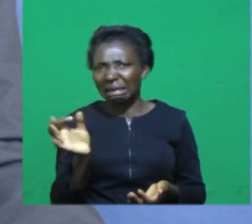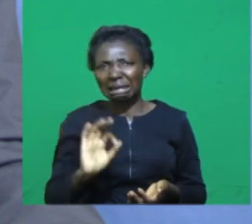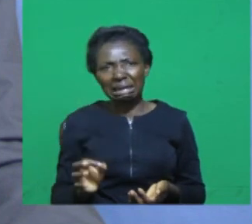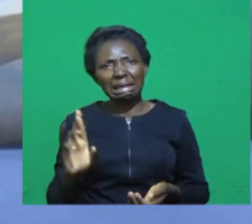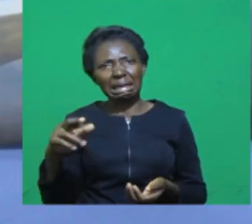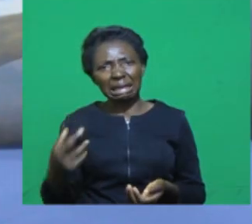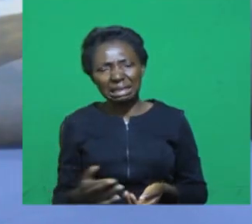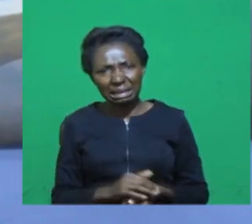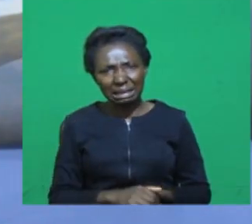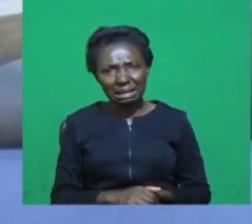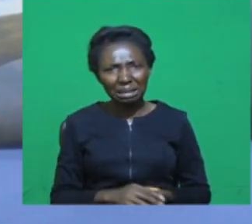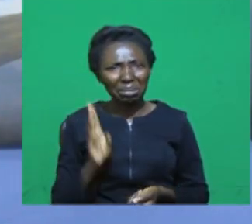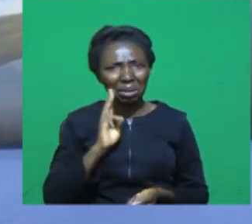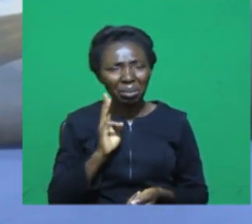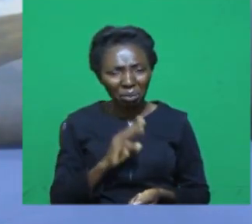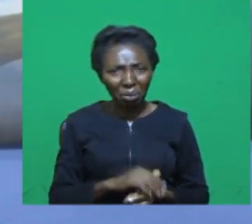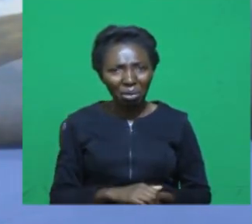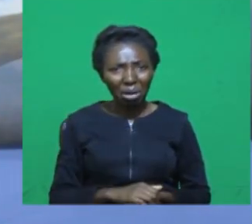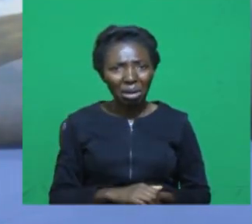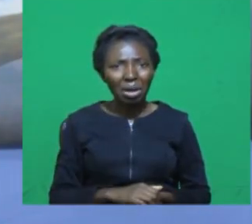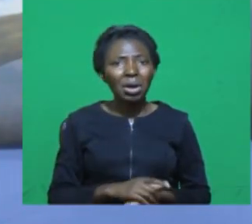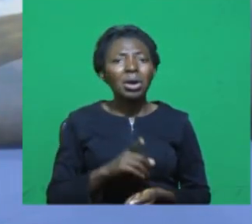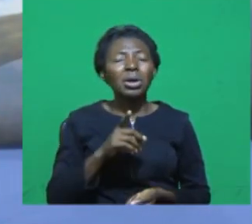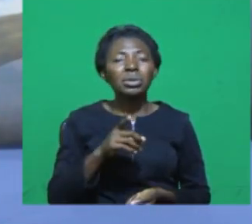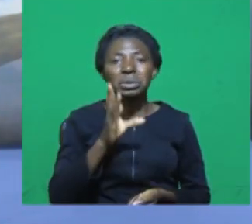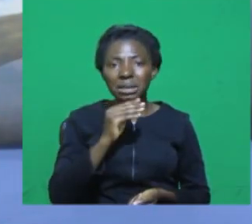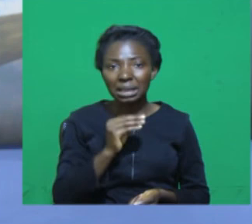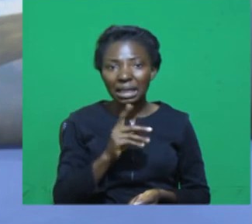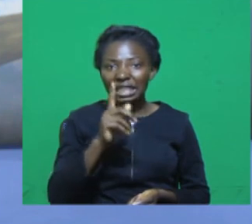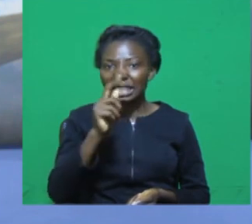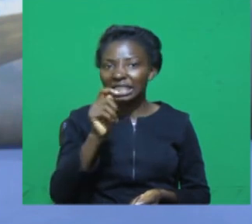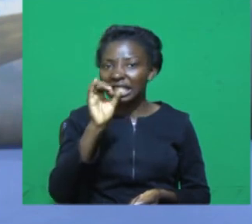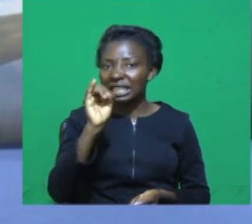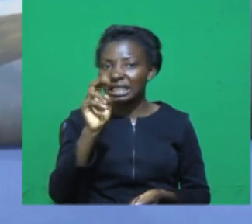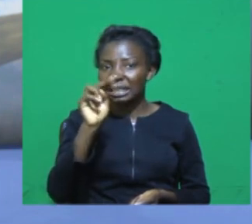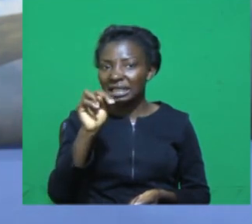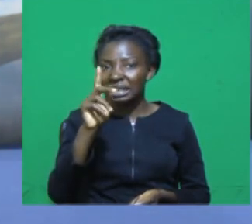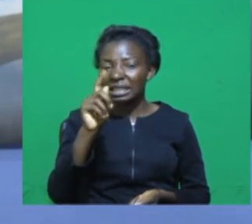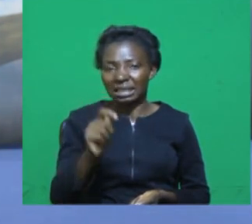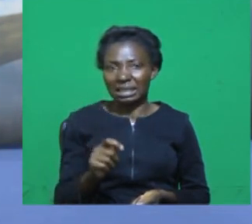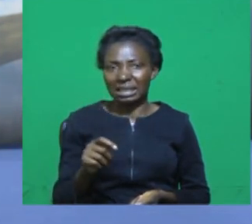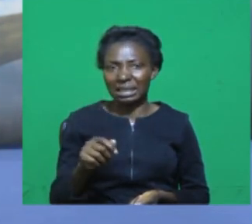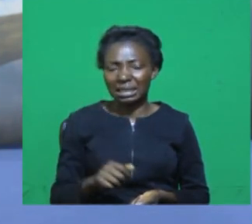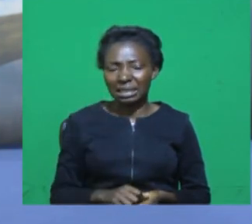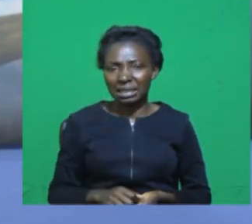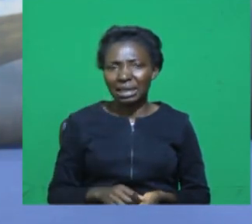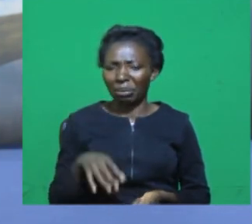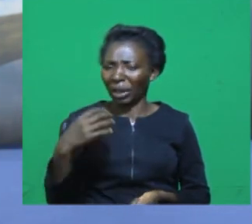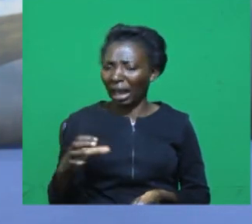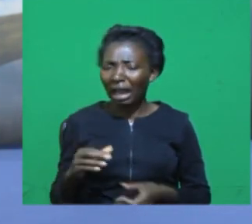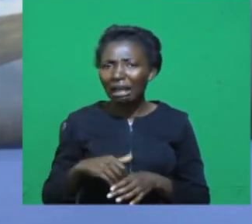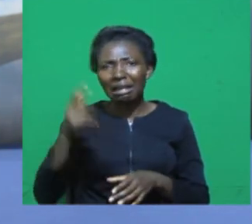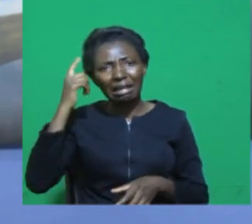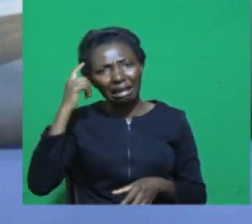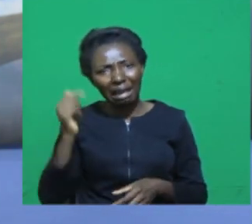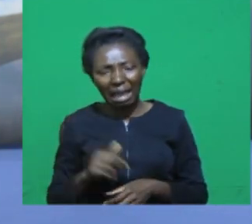kupendwa kwariri kuita, vateereri mimi hamuti kupenda, vamwe tinoti kutinta. Unogona kuona kuti kutintwa kana kuti kupendwa kwariri